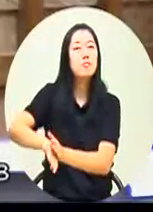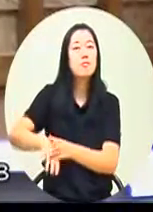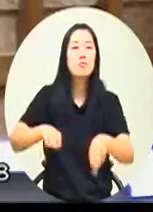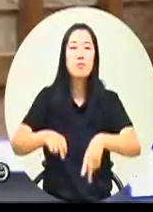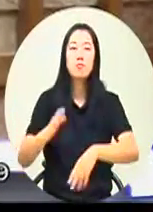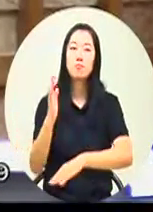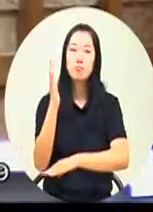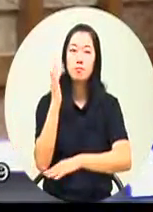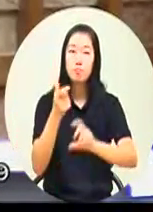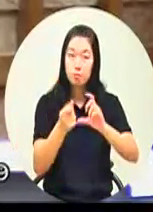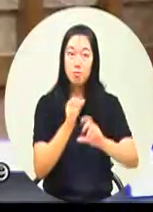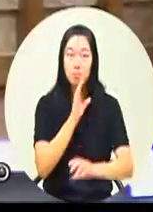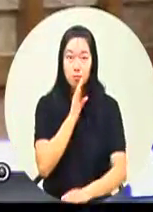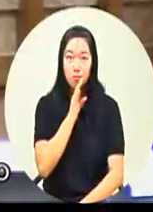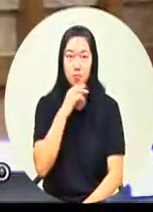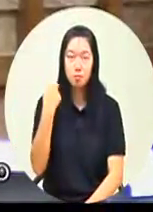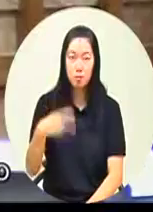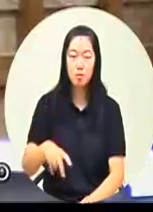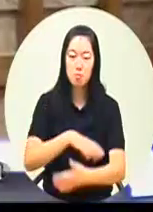括呢、